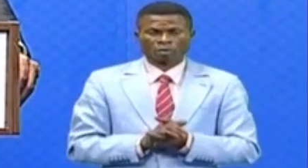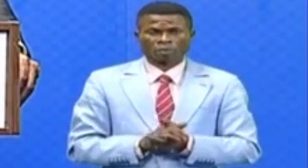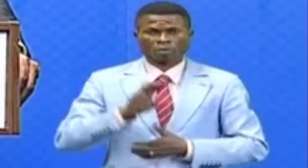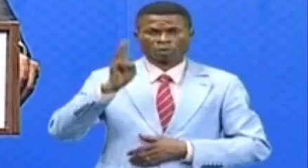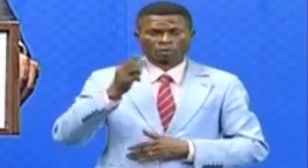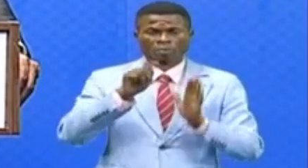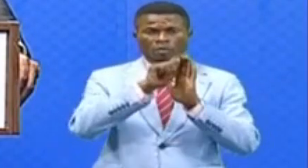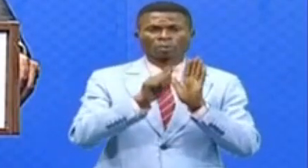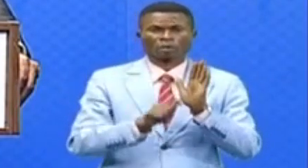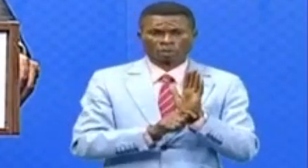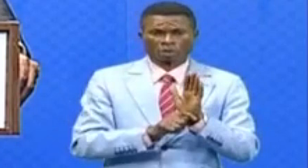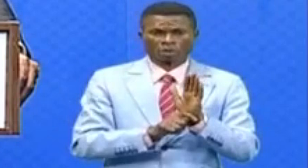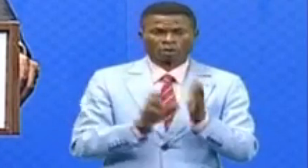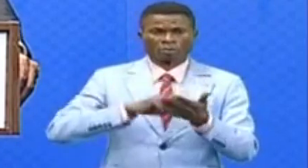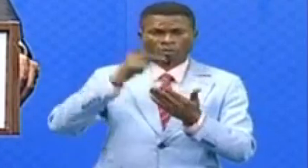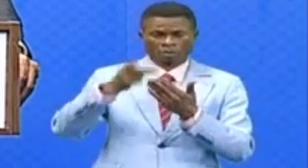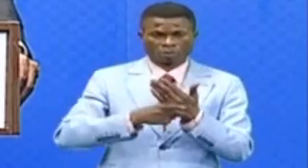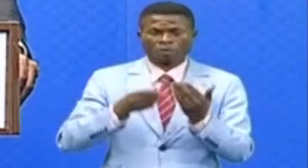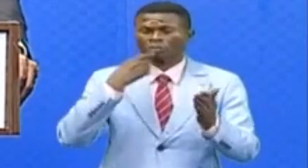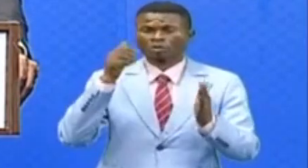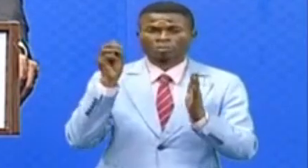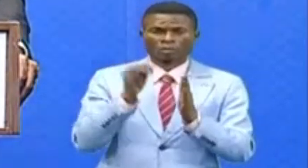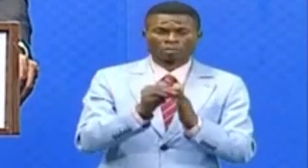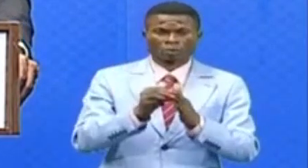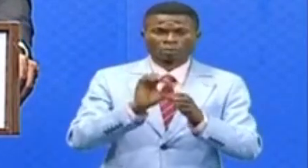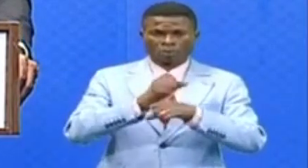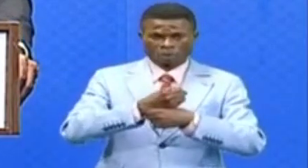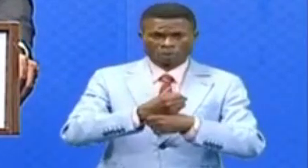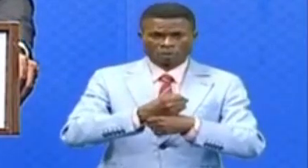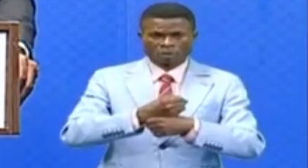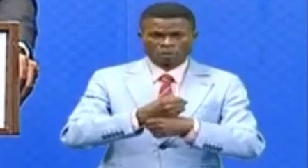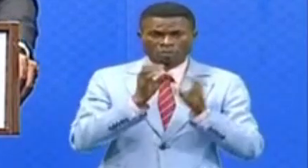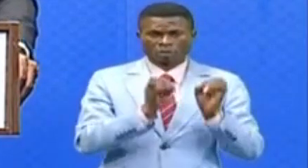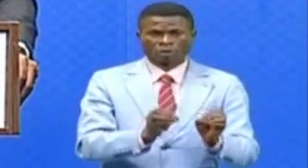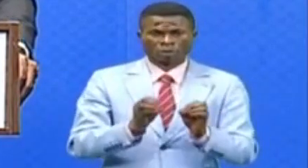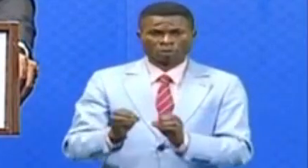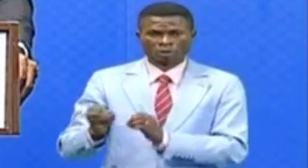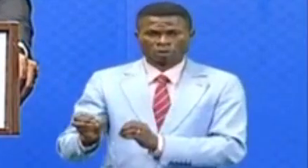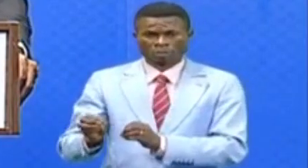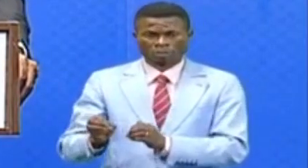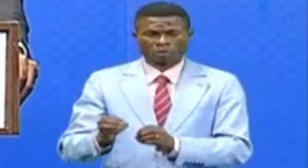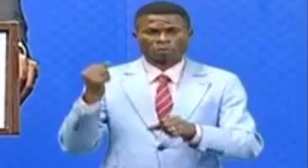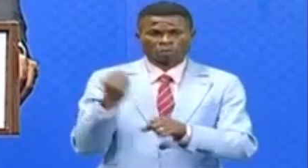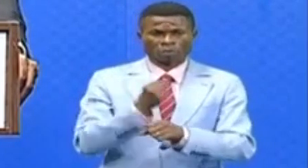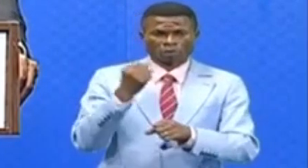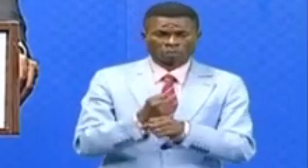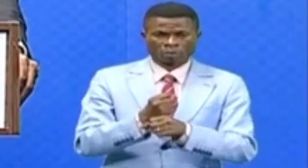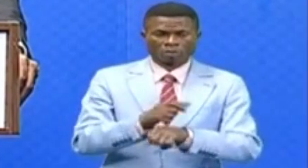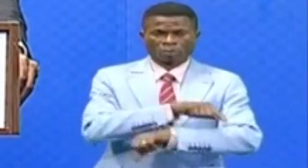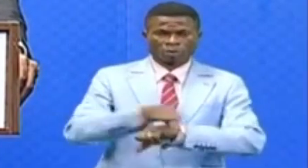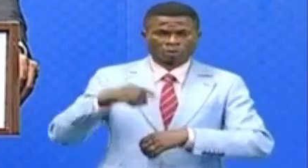Troisième texte, projet de décret portant création, organisation et fonctionnement d'un